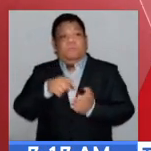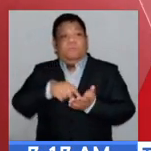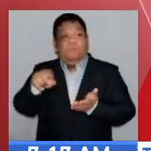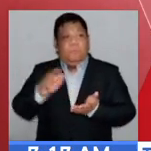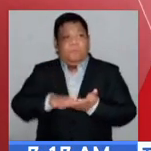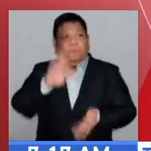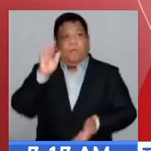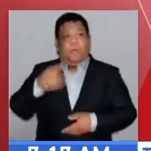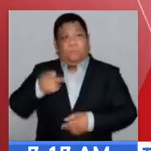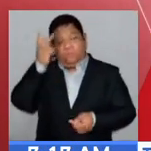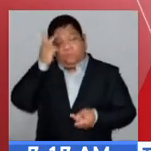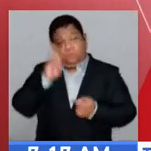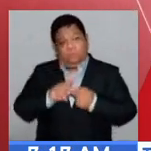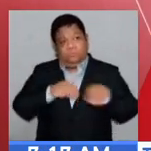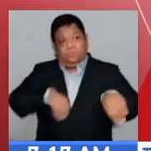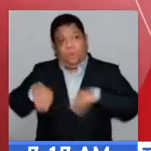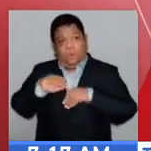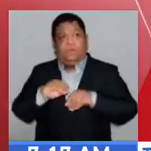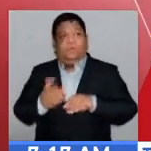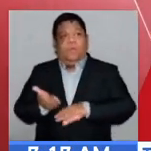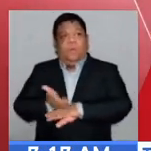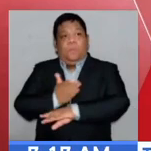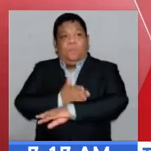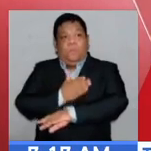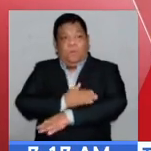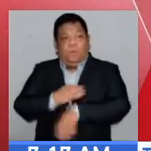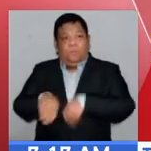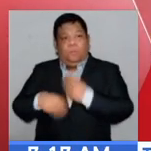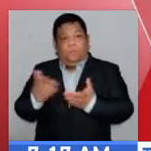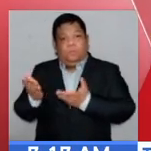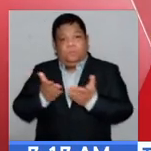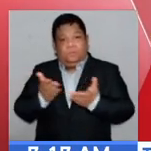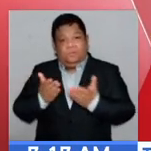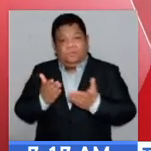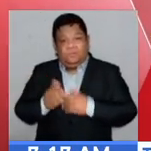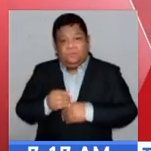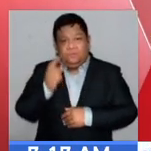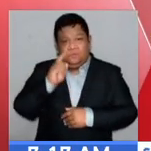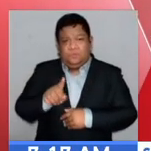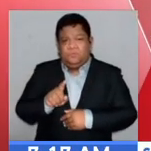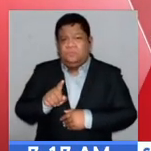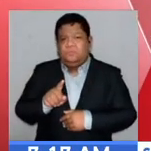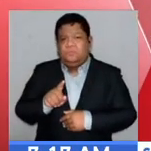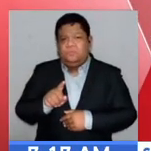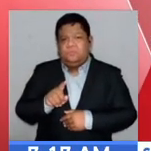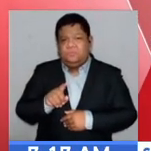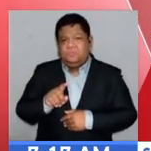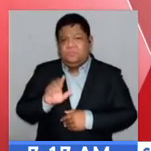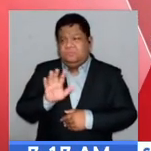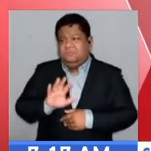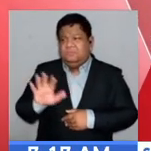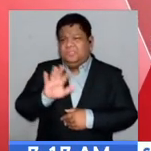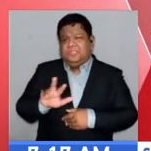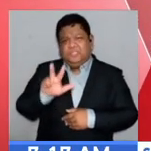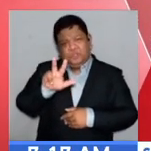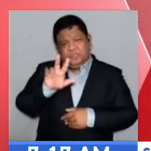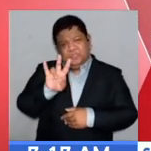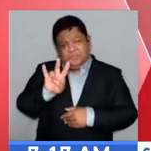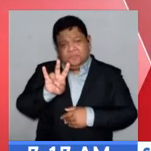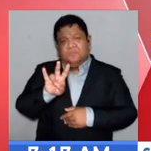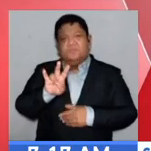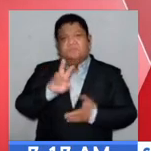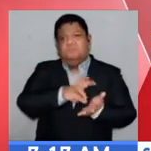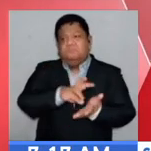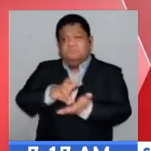basic necessity dito sa 37, ang mga apektuhan, halos 37 municipalities, ano, dito Opo.